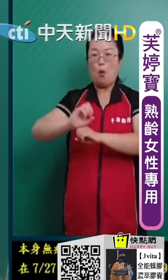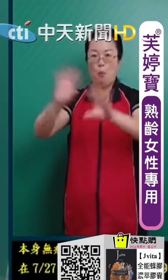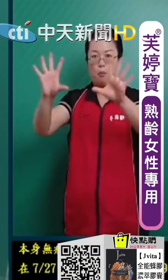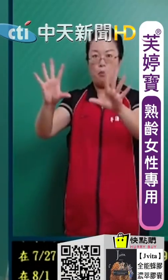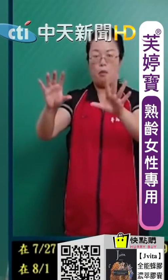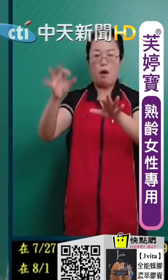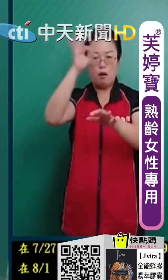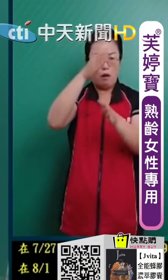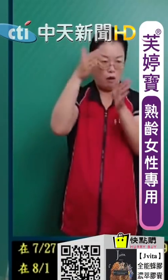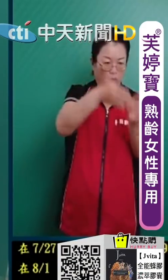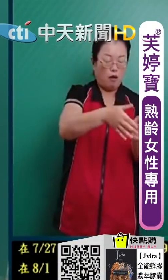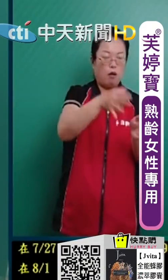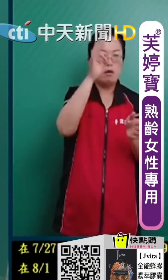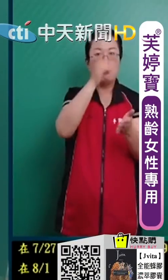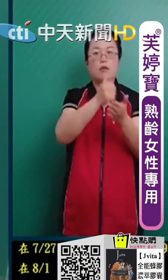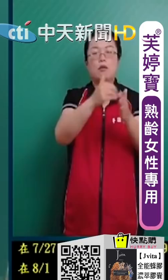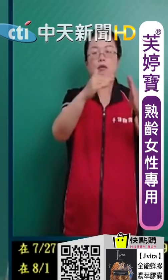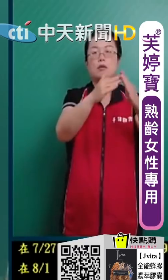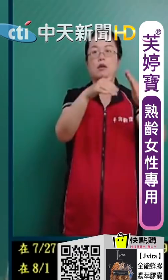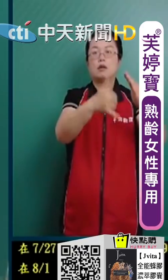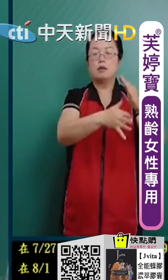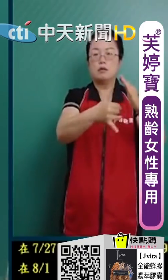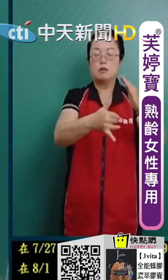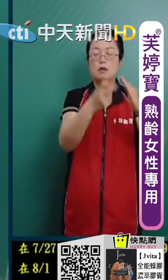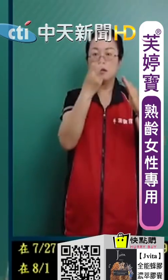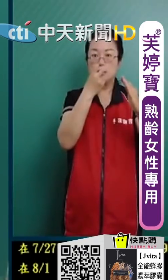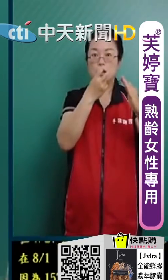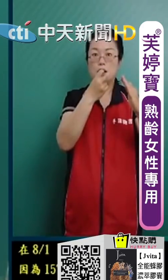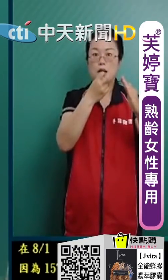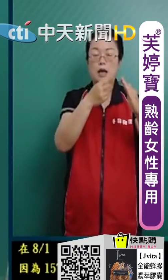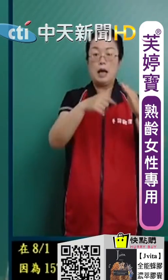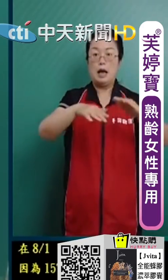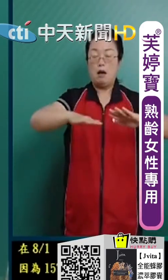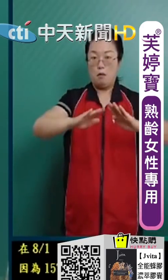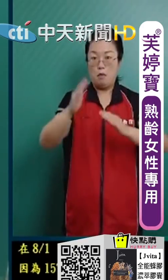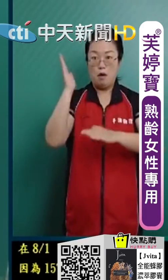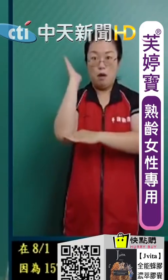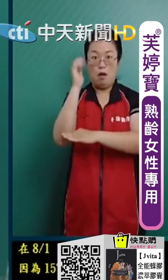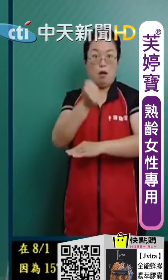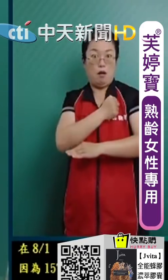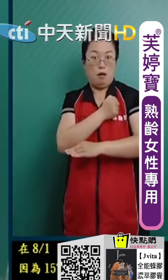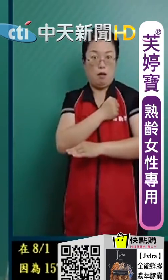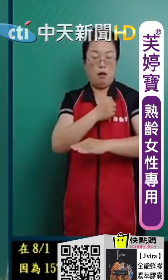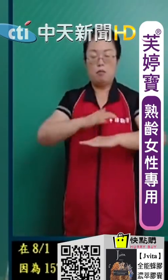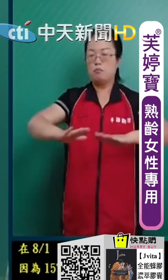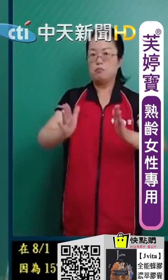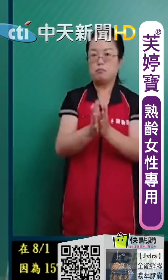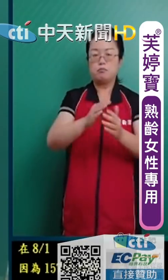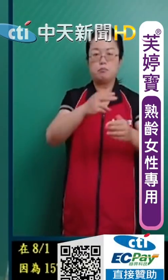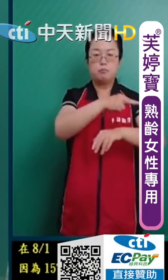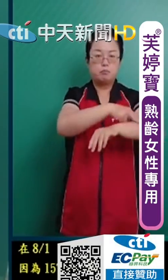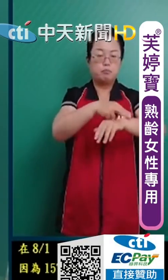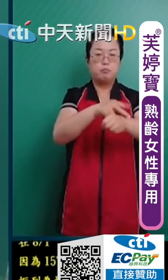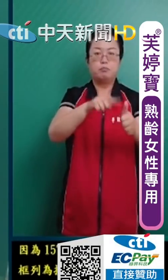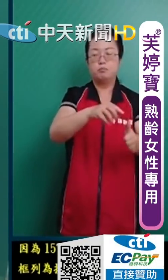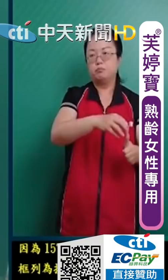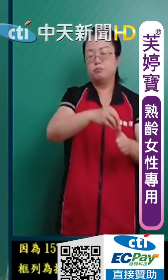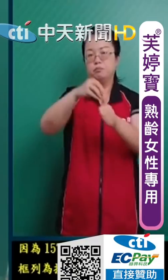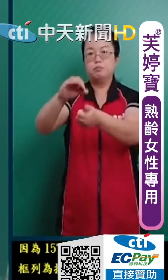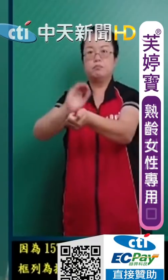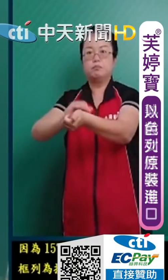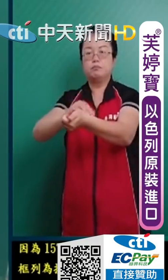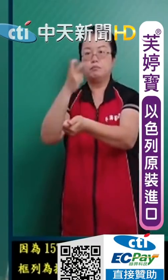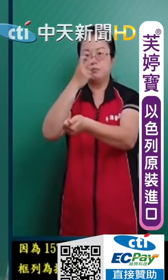进行居家隔离。那我们就是马上在当天就是安排到医院进行采检，那晚间确诊。那